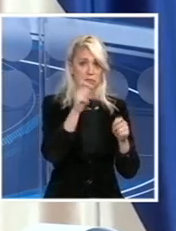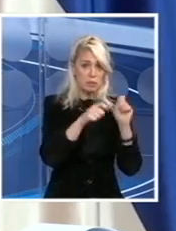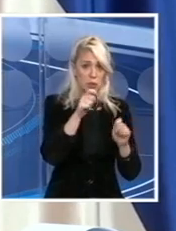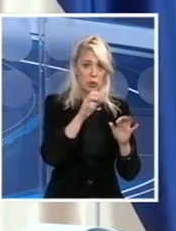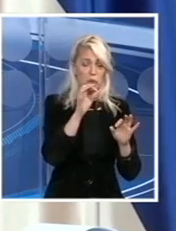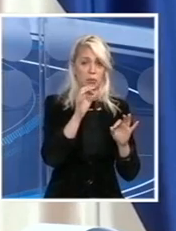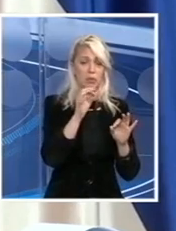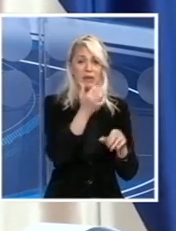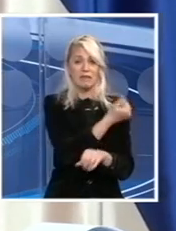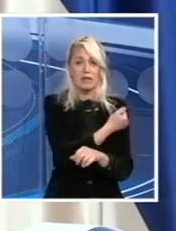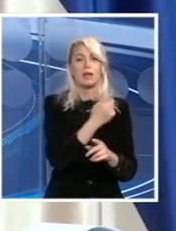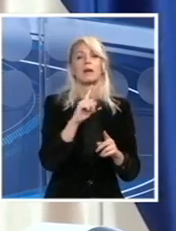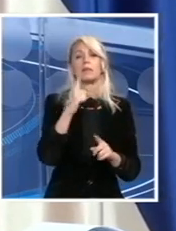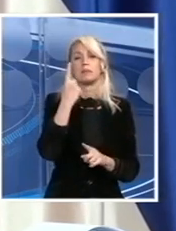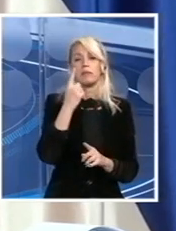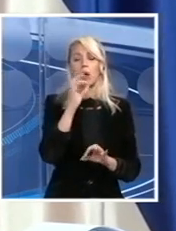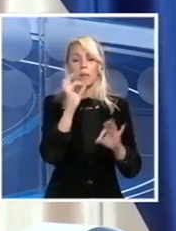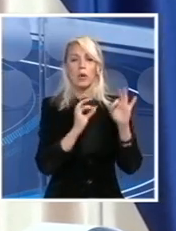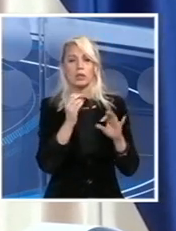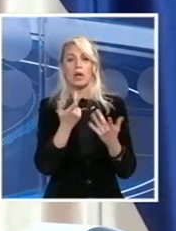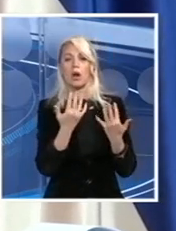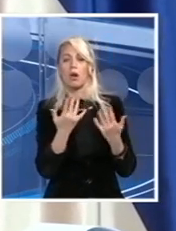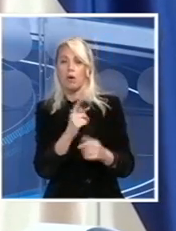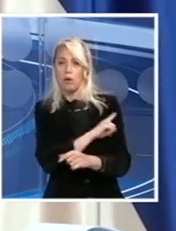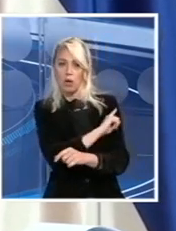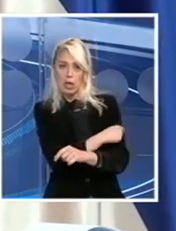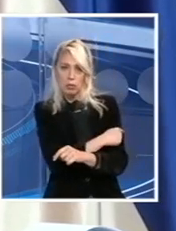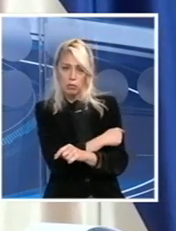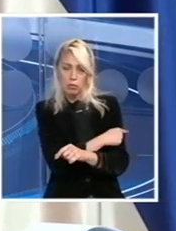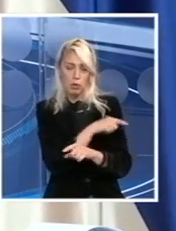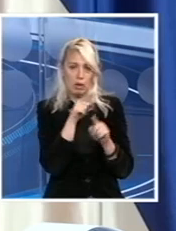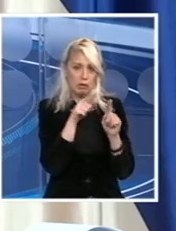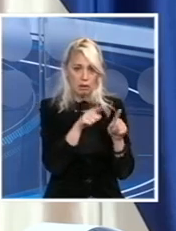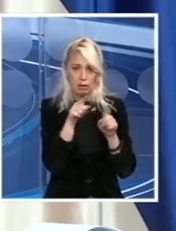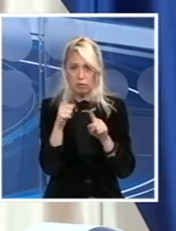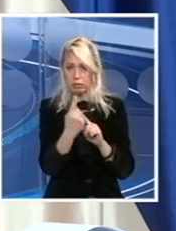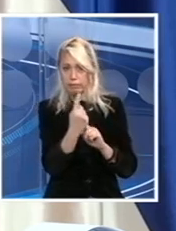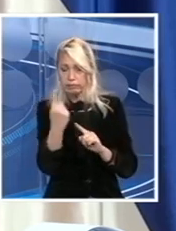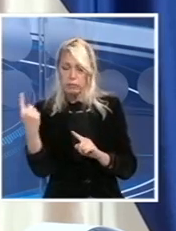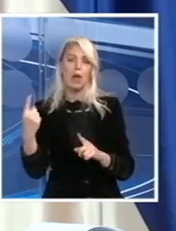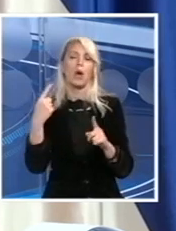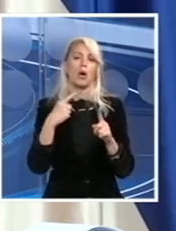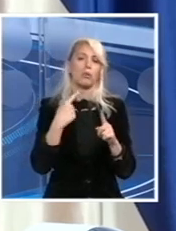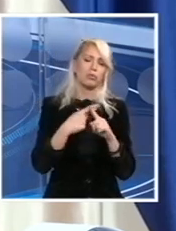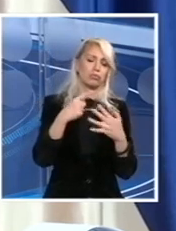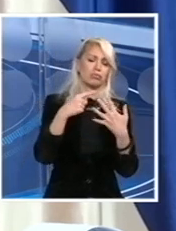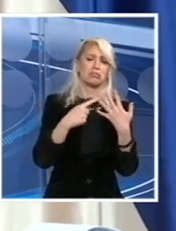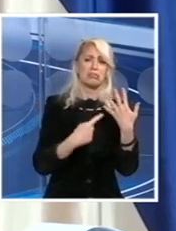procene imuniteta, na osnovu istraživanja koje bude izvedeno i niza drugih okolnosti koje